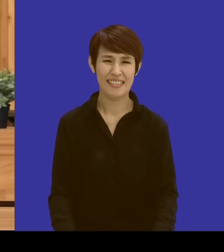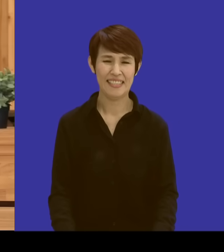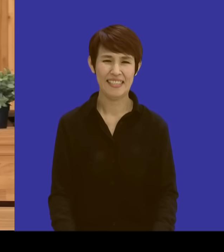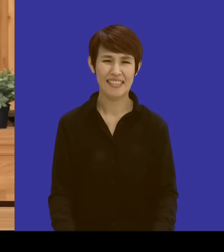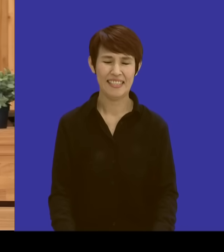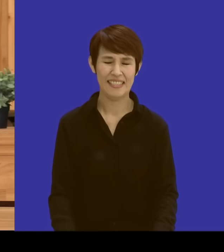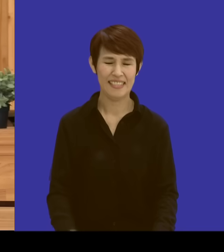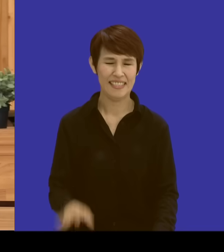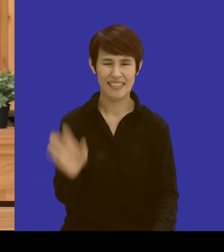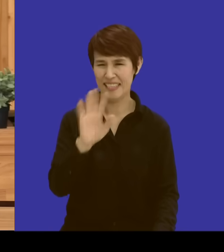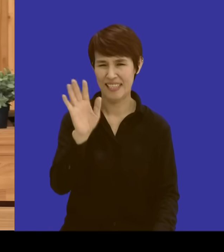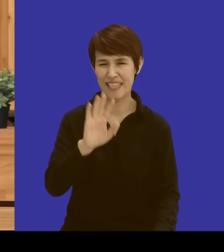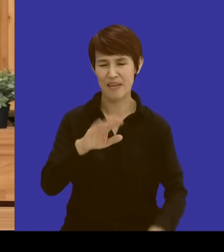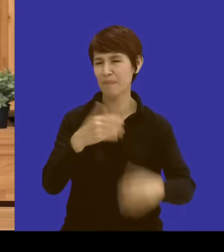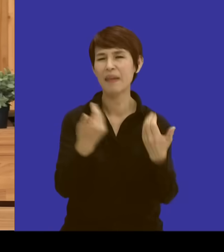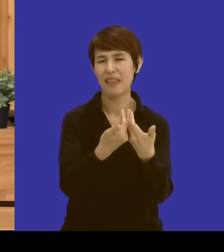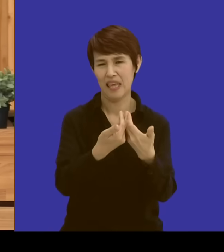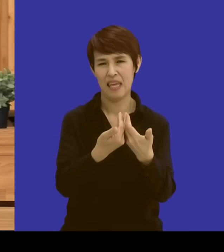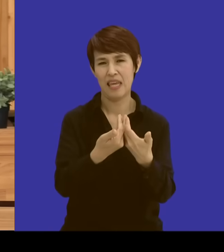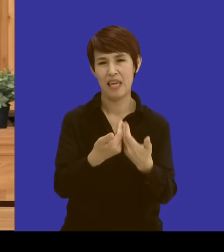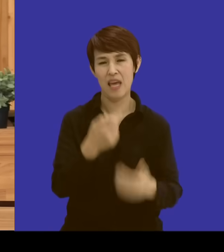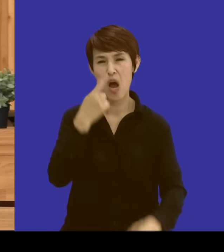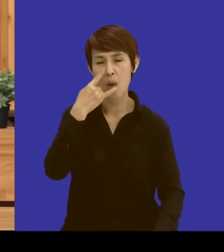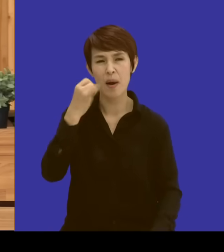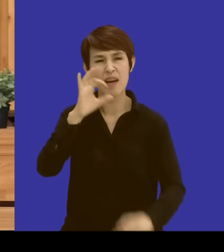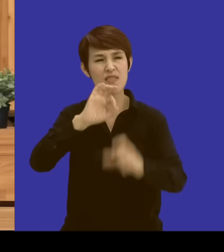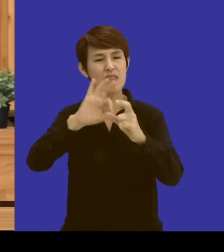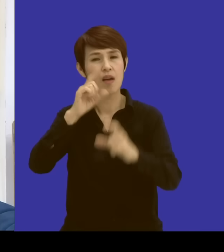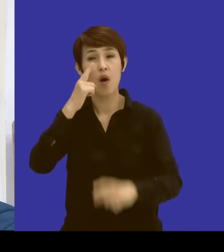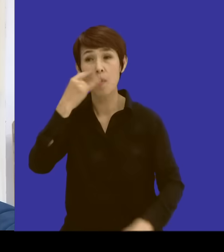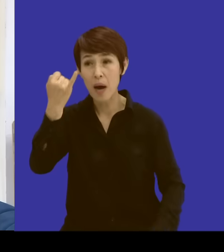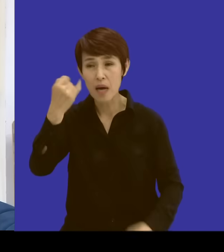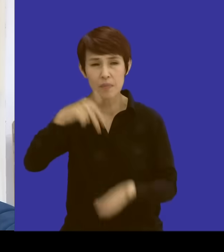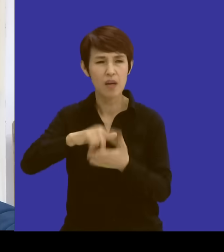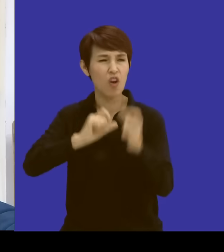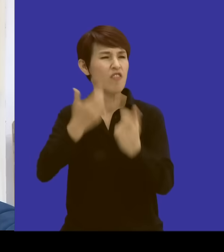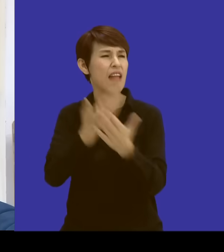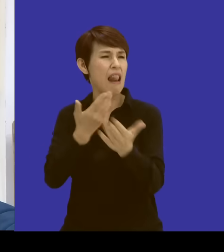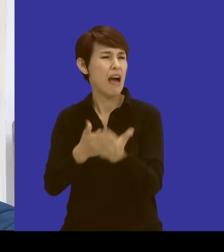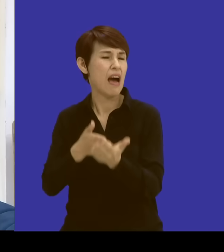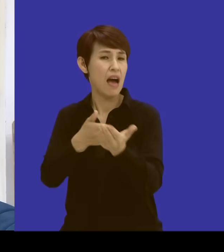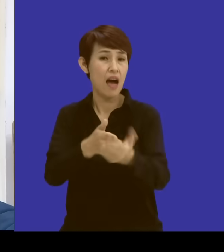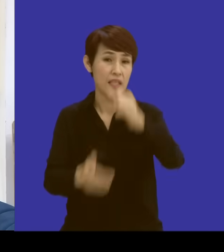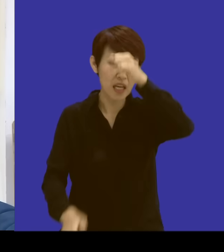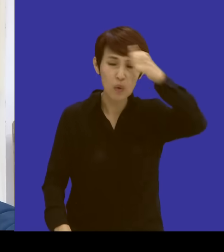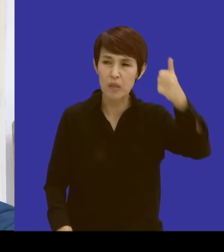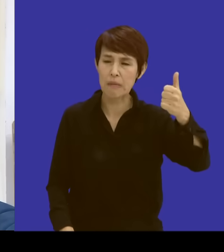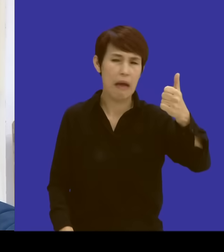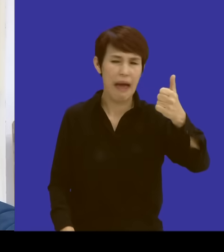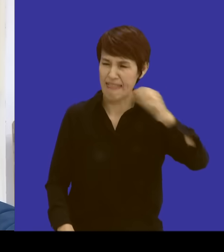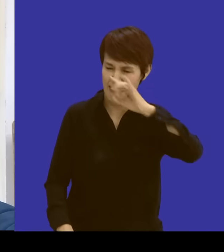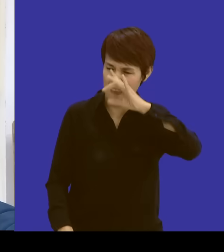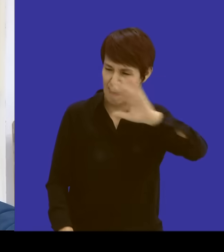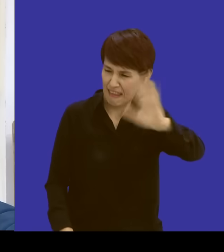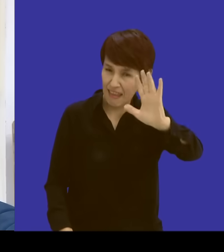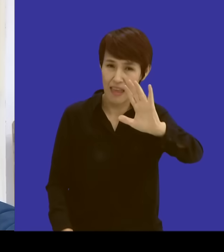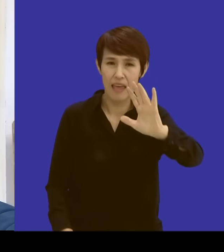그게 아니죠, 당연히. 그 정반대죠. 그 반대니까 반대지. 제가 깜짝이야. 너무 제가 기대했던 건 그거죠. 제가